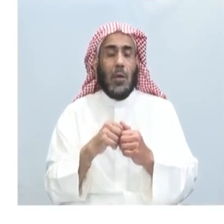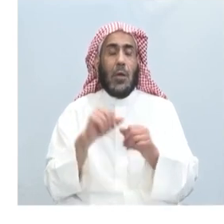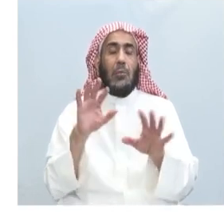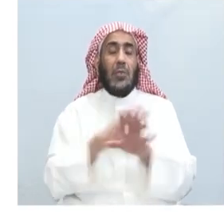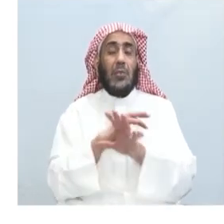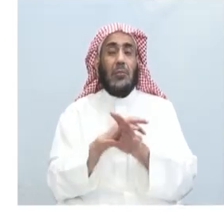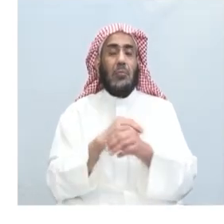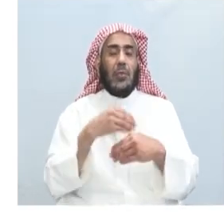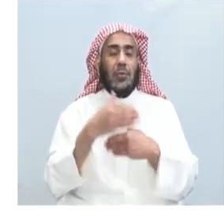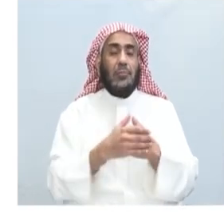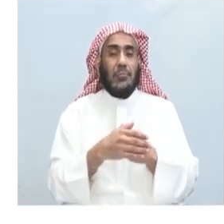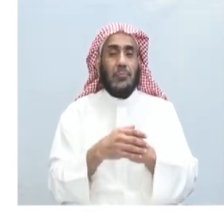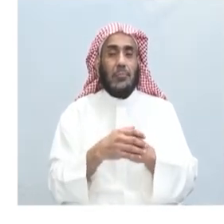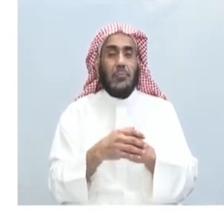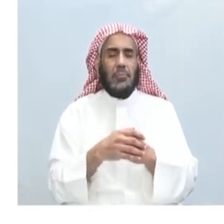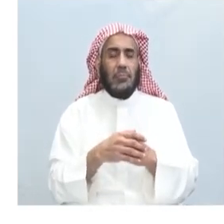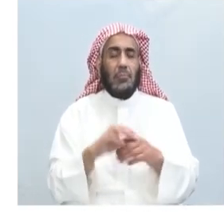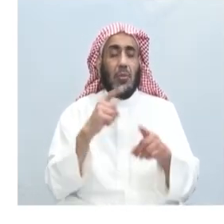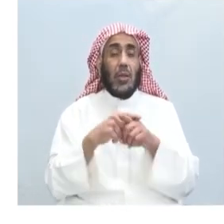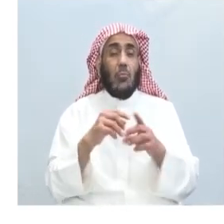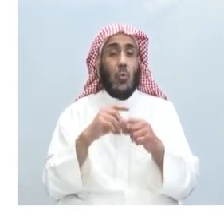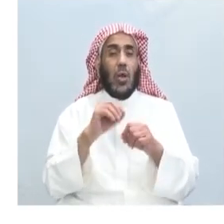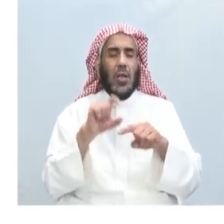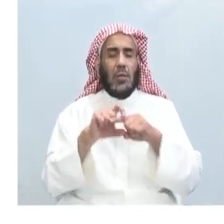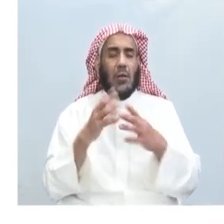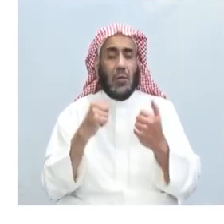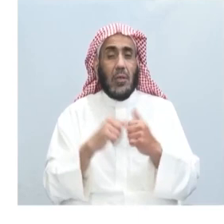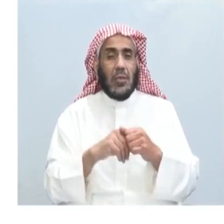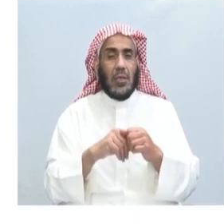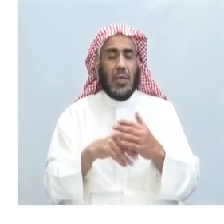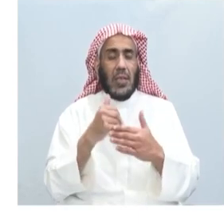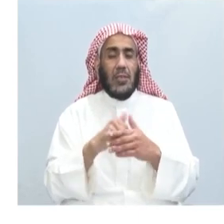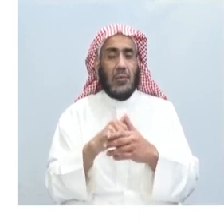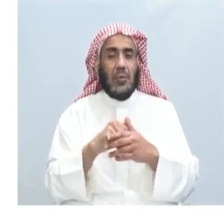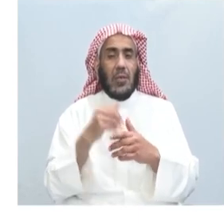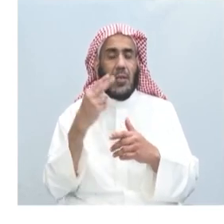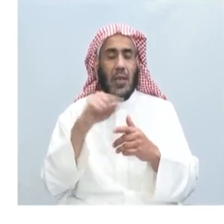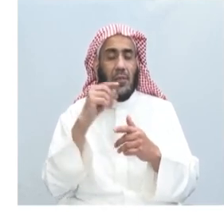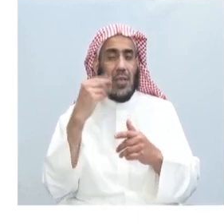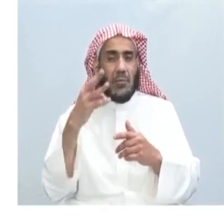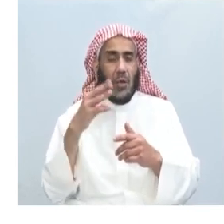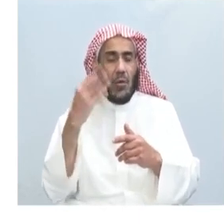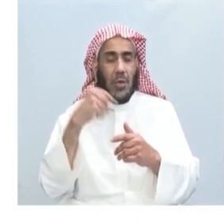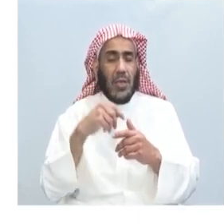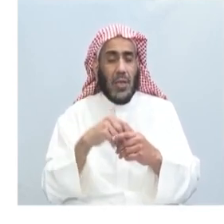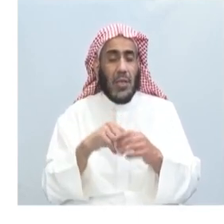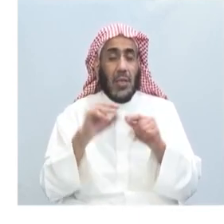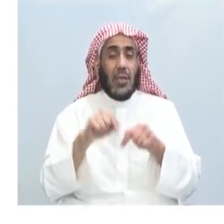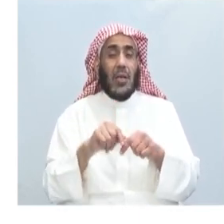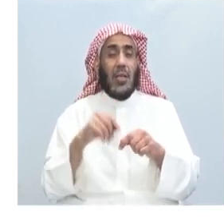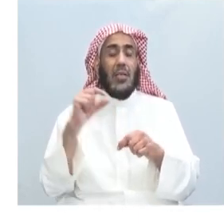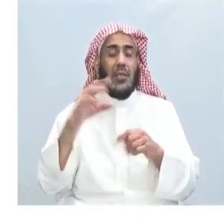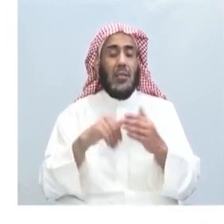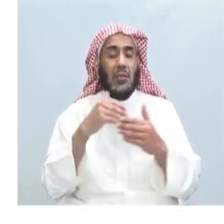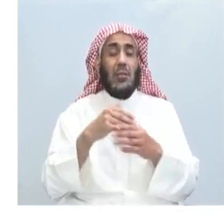سنستخدم بعد ذلك نقوم بالضرب القسمه فيعطيني الناتج 2.44 هذا للسي